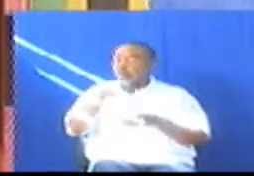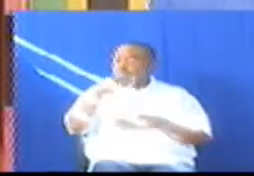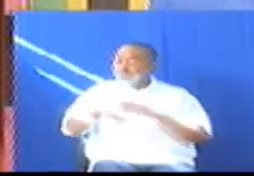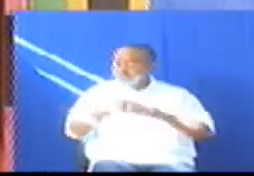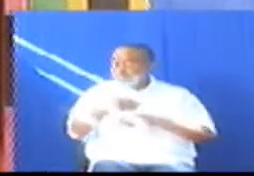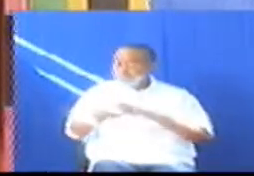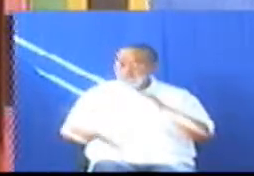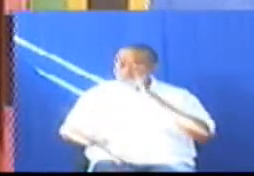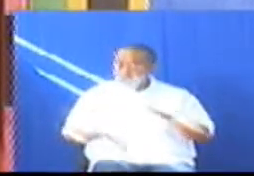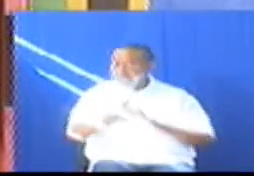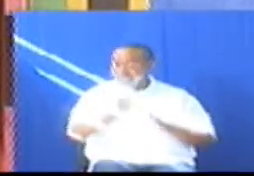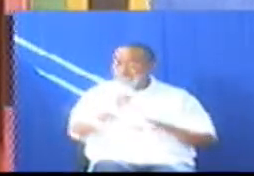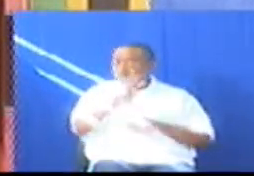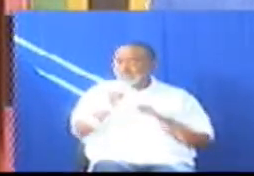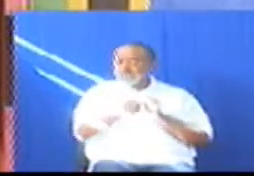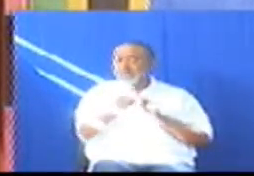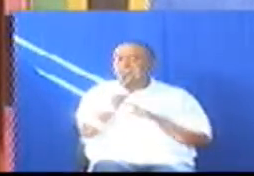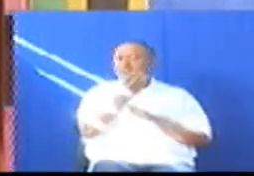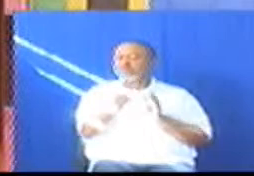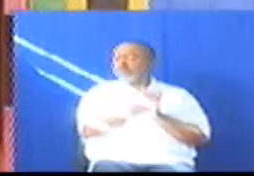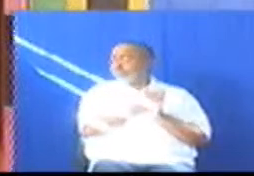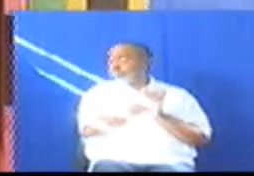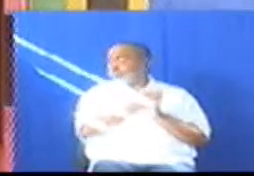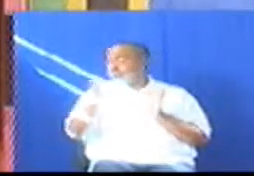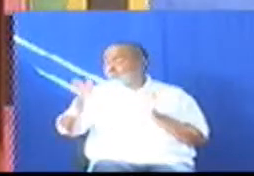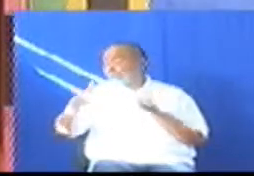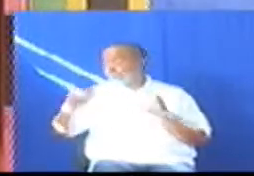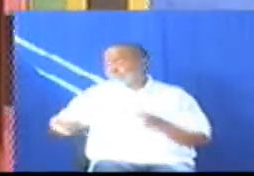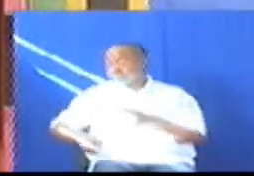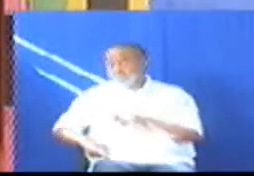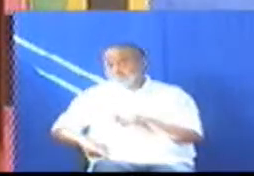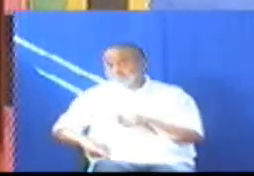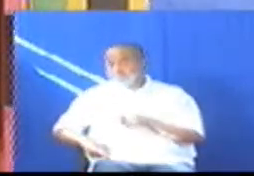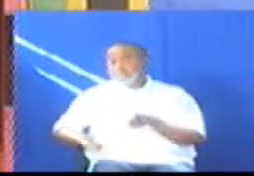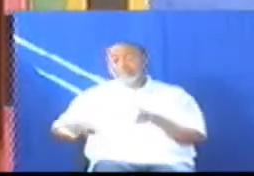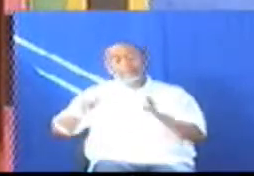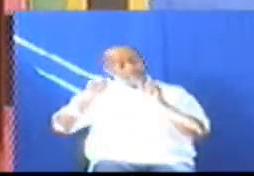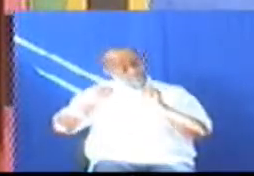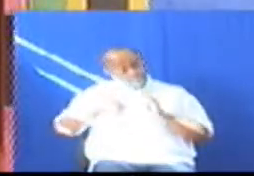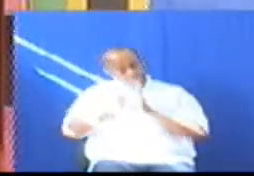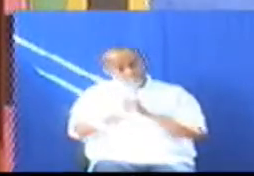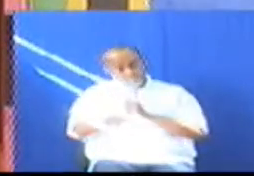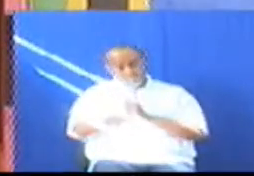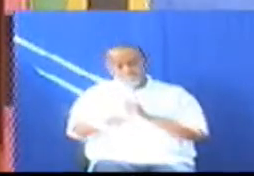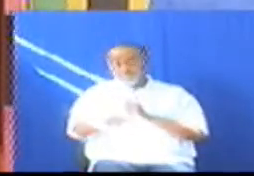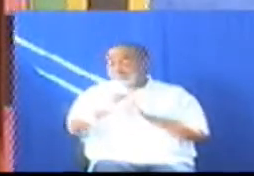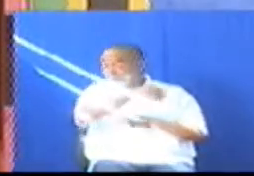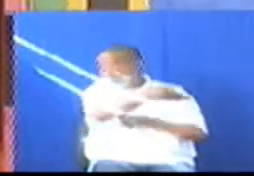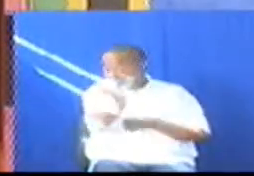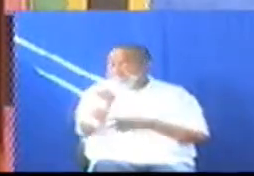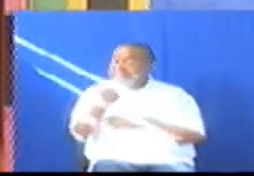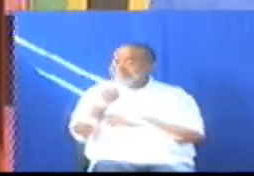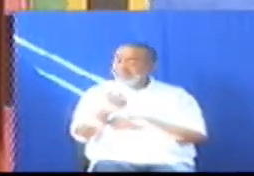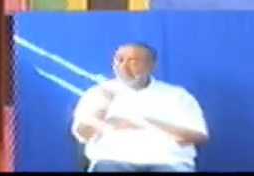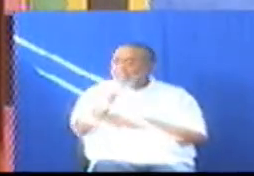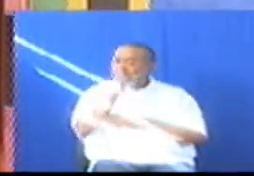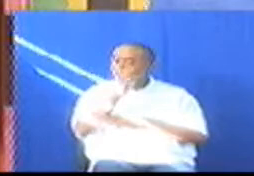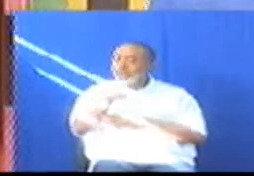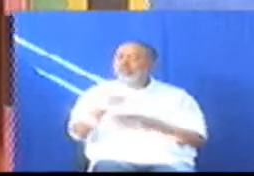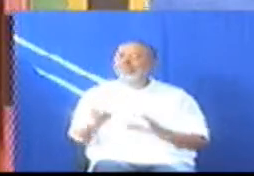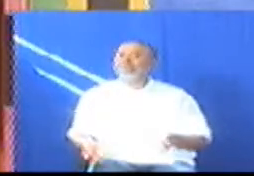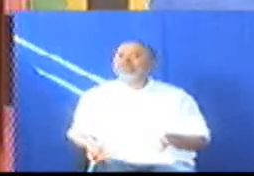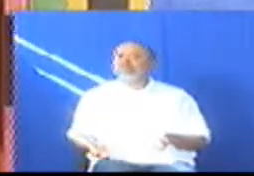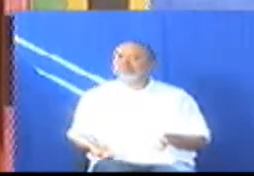kuanzia 2013 mpaka sasa, tuweze kuambiwa hali ikoje.